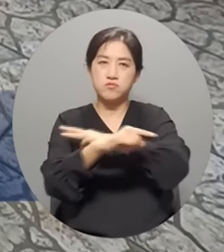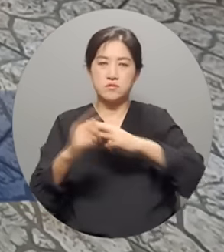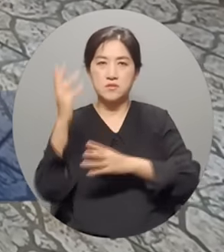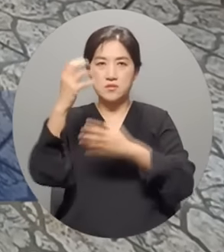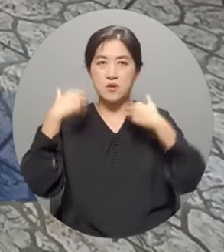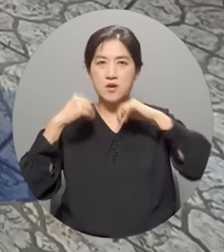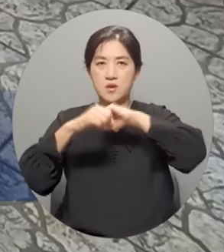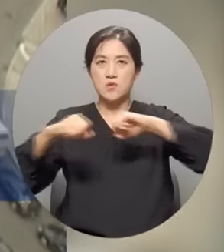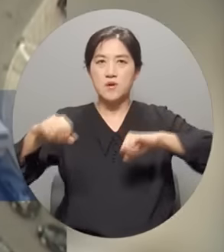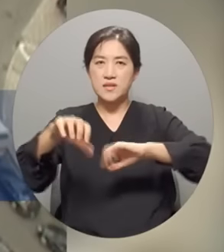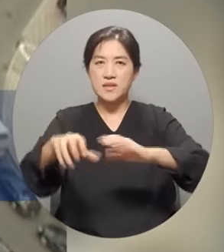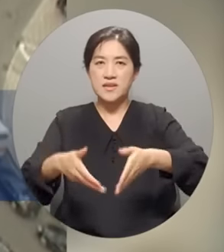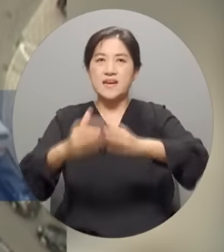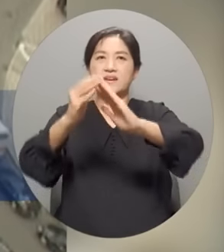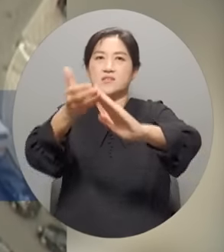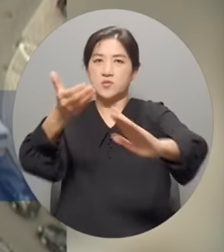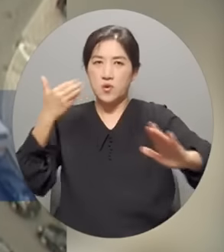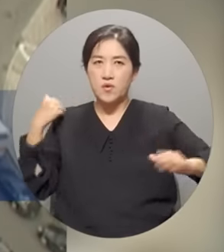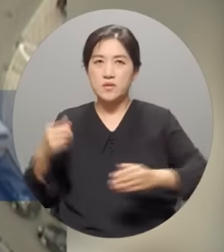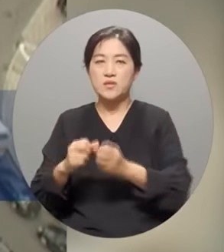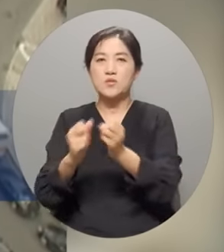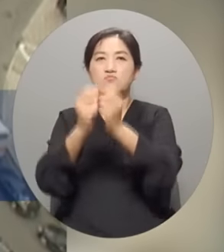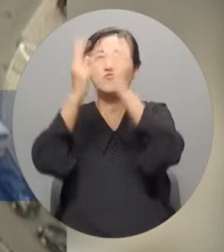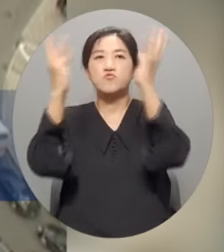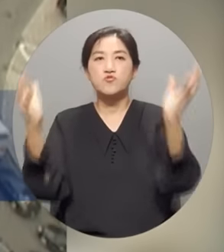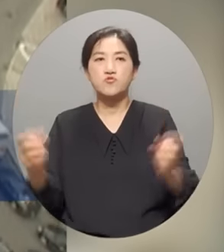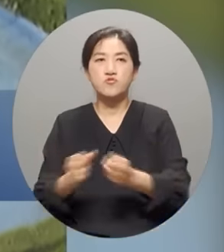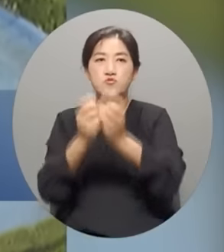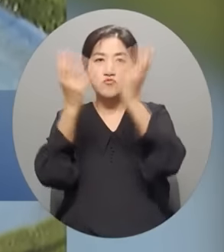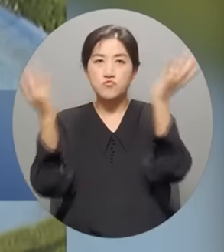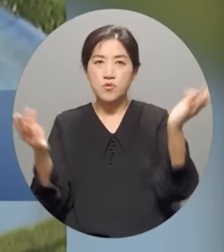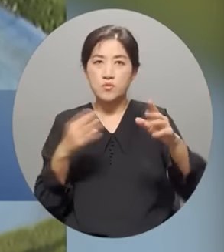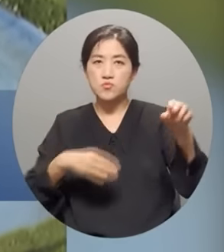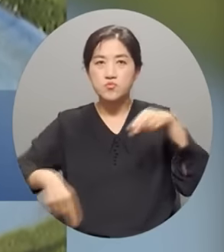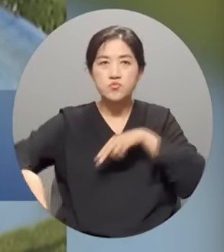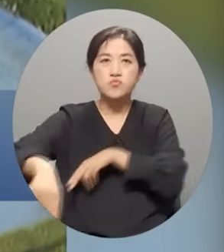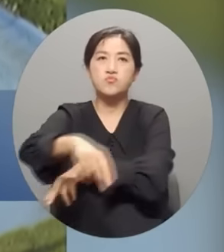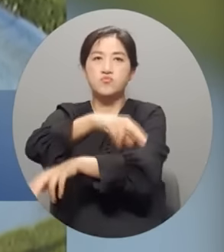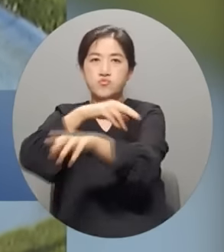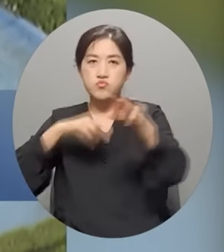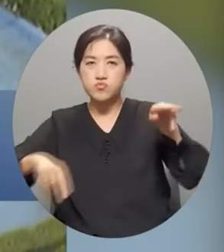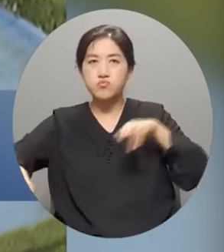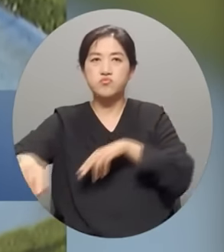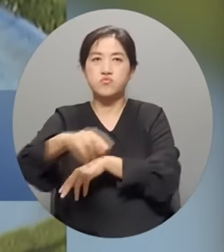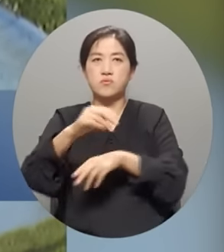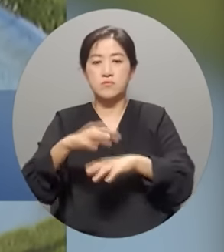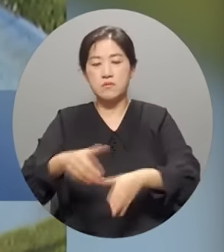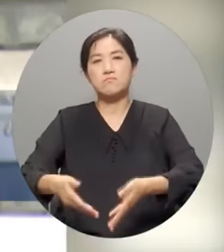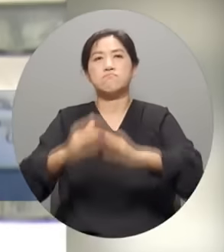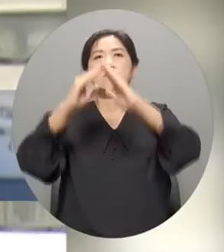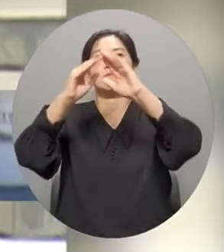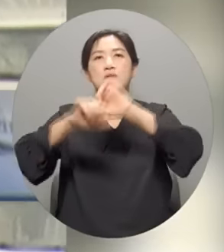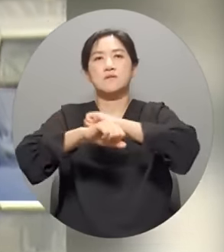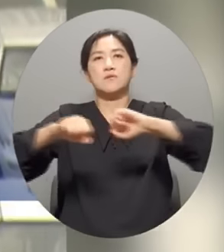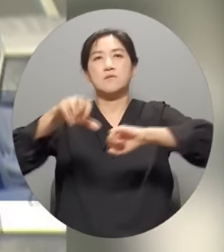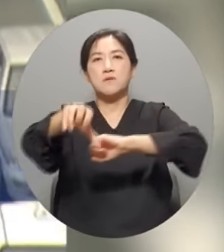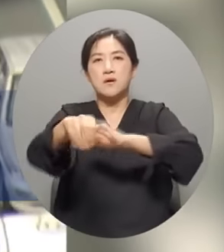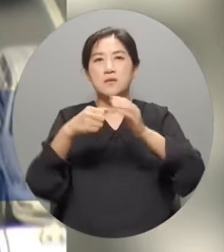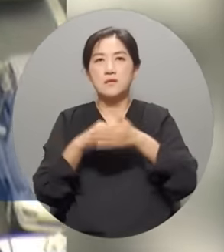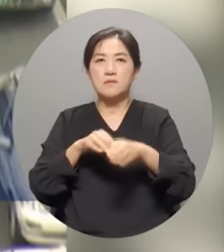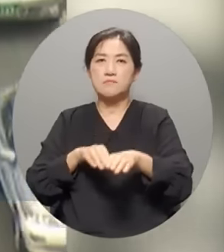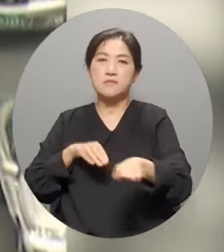앞 광장이 생긴 이상에 그게 분수대가 있어가지고 만들어봤다. 만들어보니까 차선이 많이